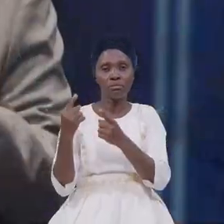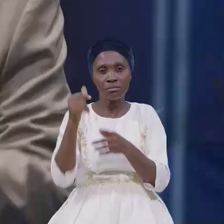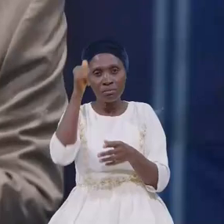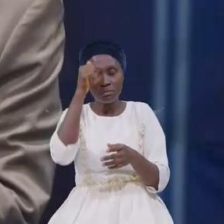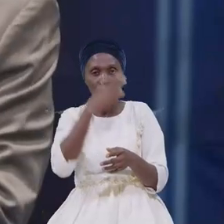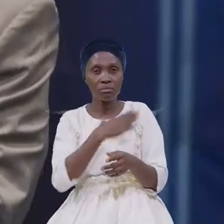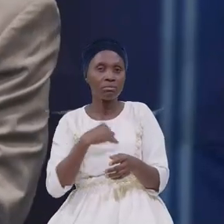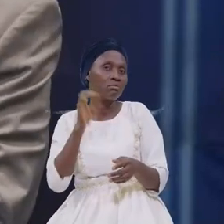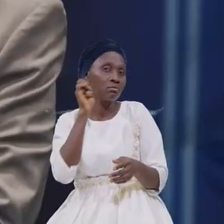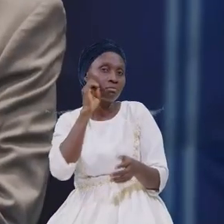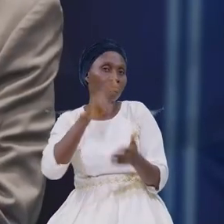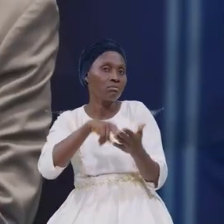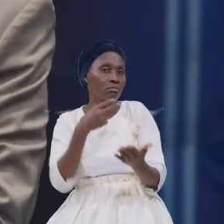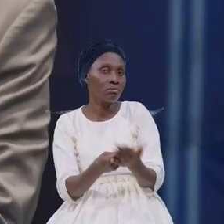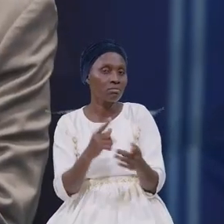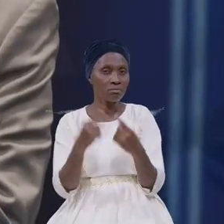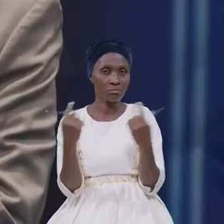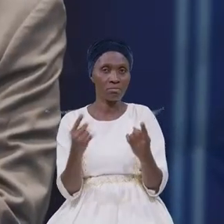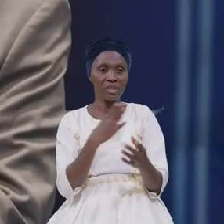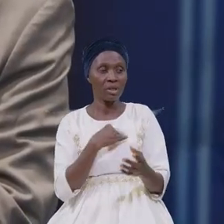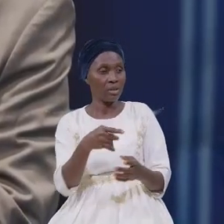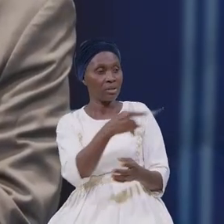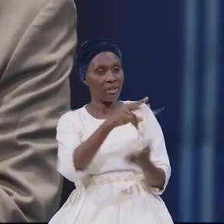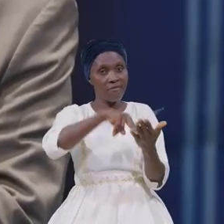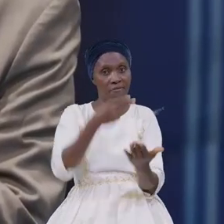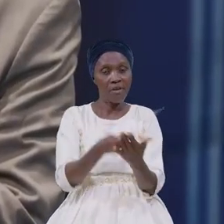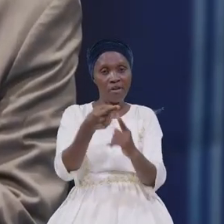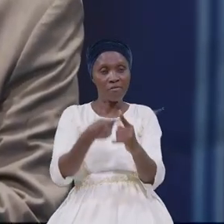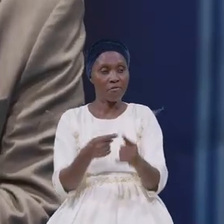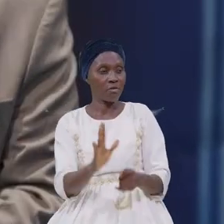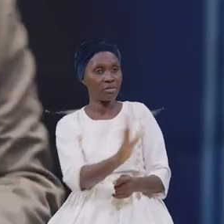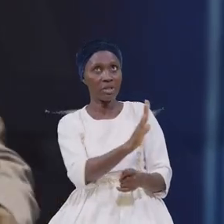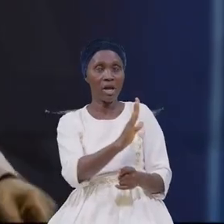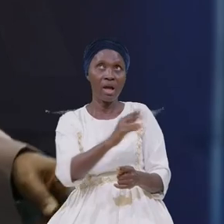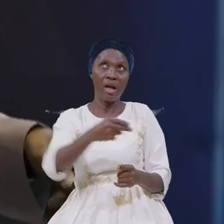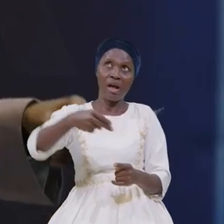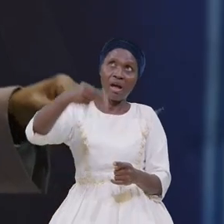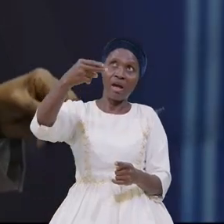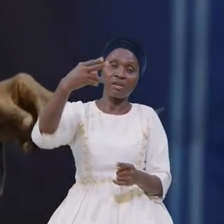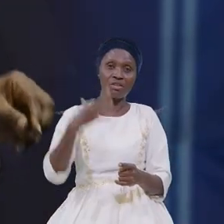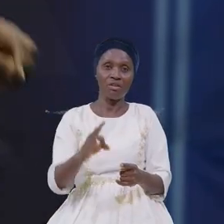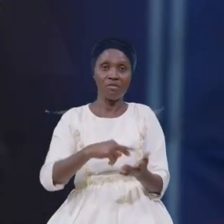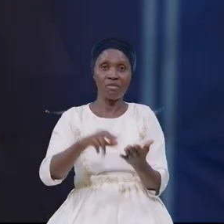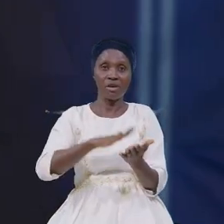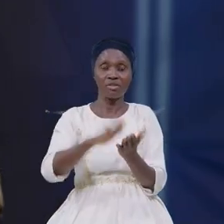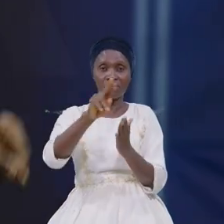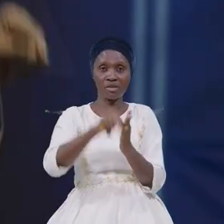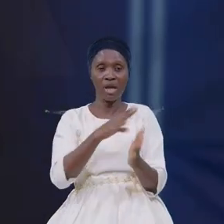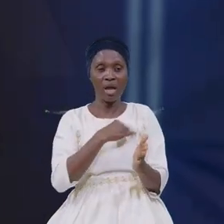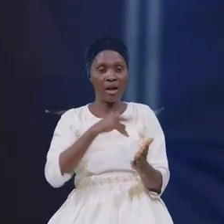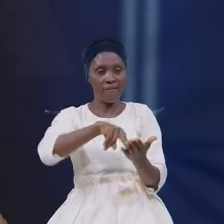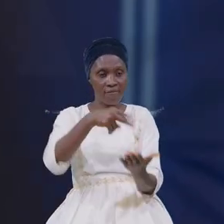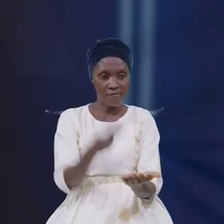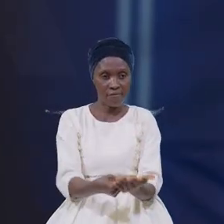qu'Adam et Ève sont chutés, ont chuté du